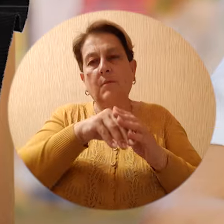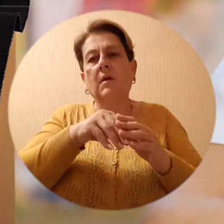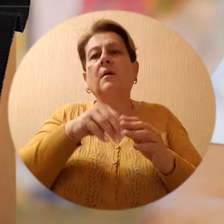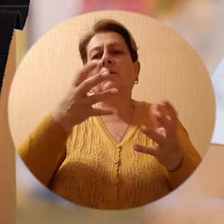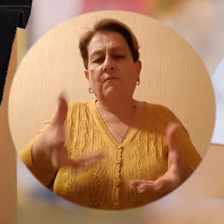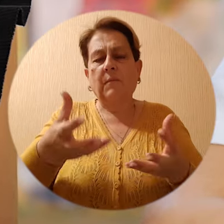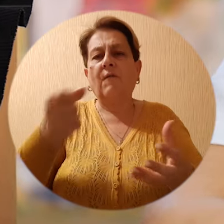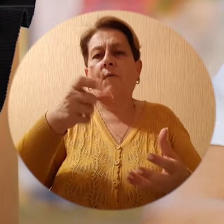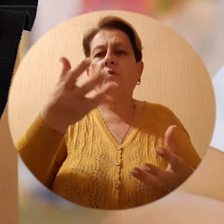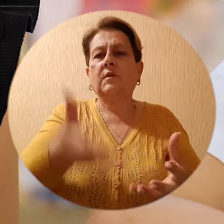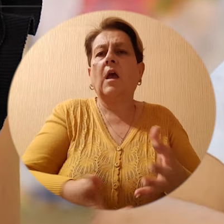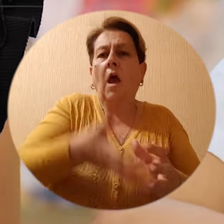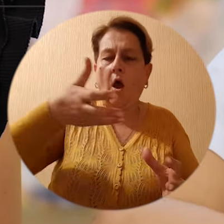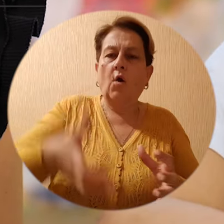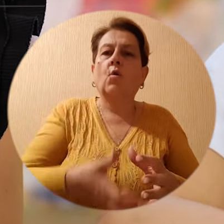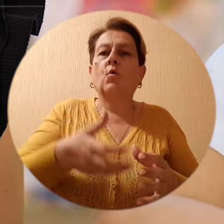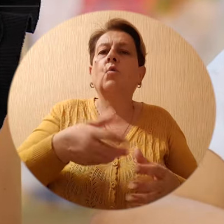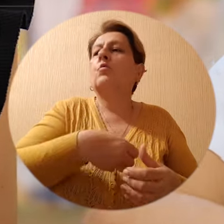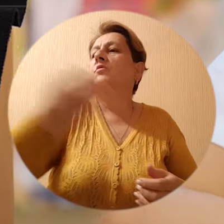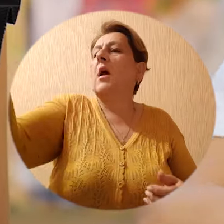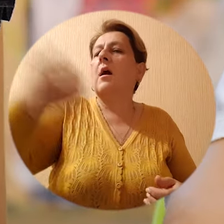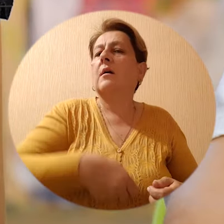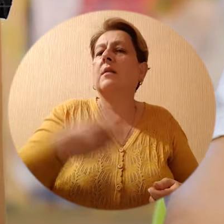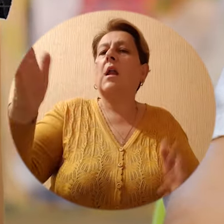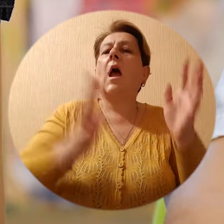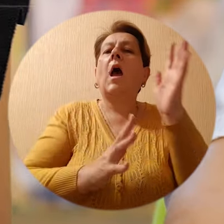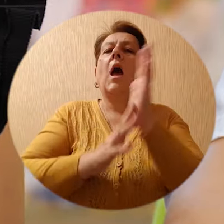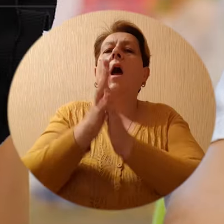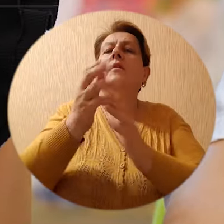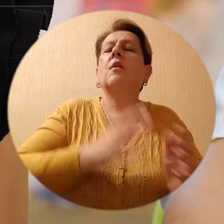միջից բրերով ոսկե էր հանում ու շաղ տալիս